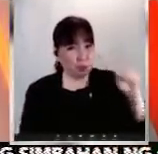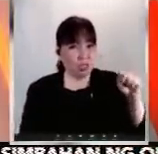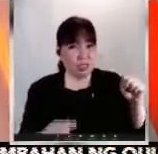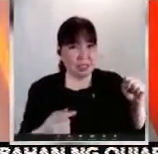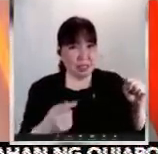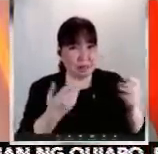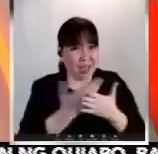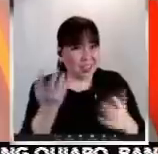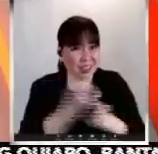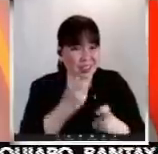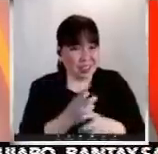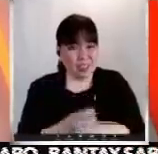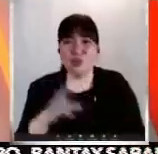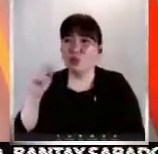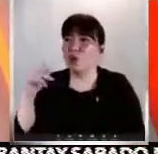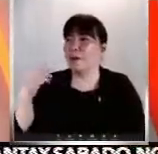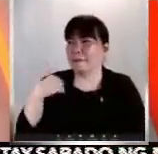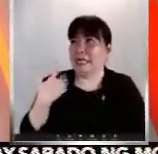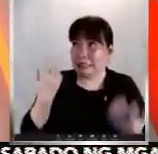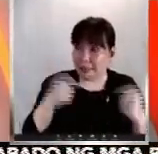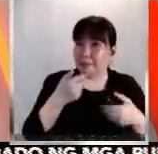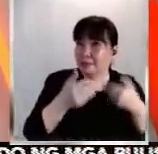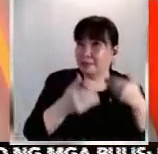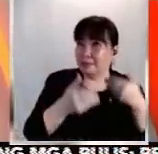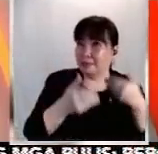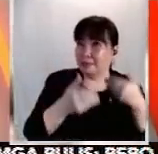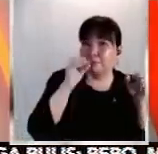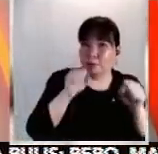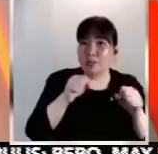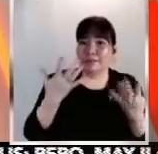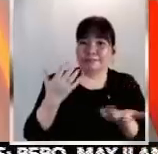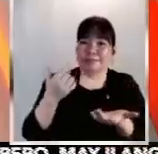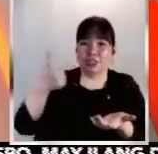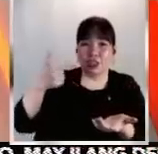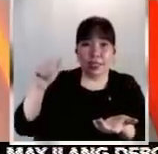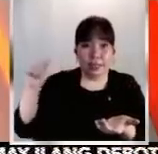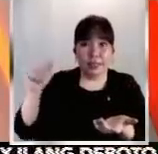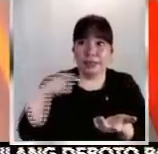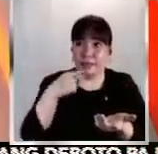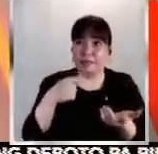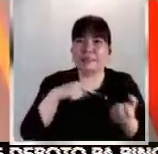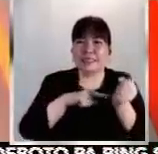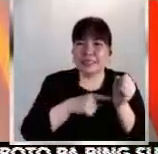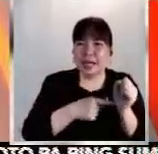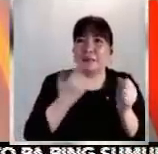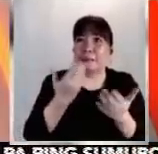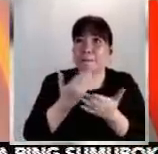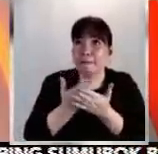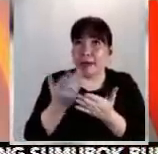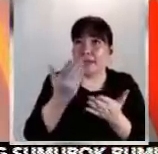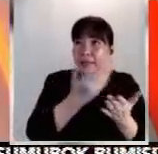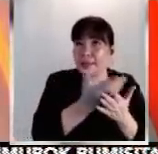starting, actually, di ba na-appoint, ay na-approve na yung General Appropriations Act. So, nag-i-start na tayo ng procurement natin. Kaya,